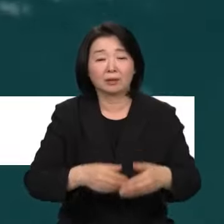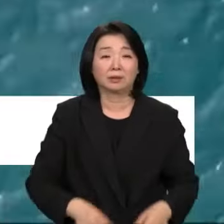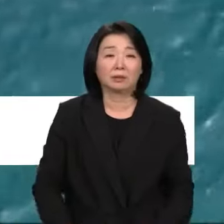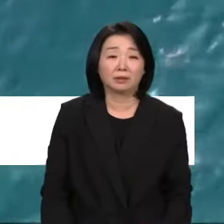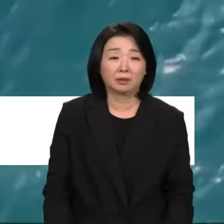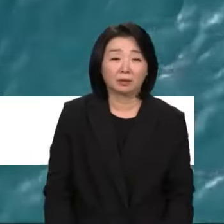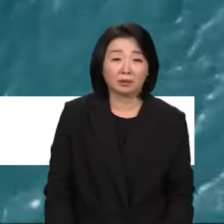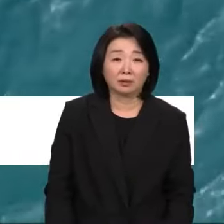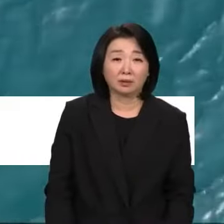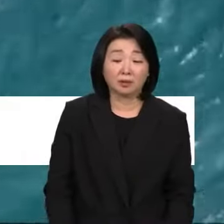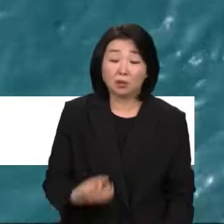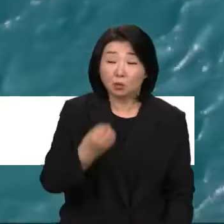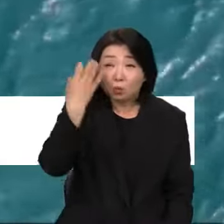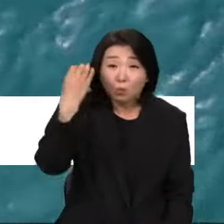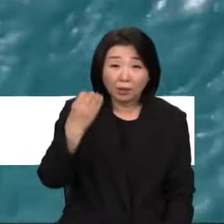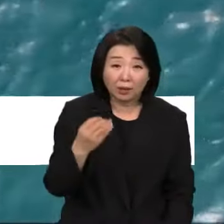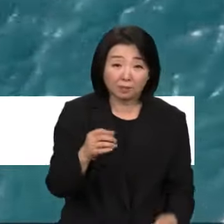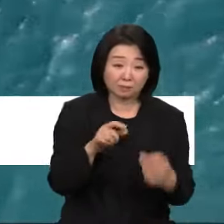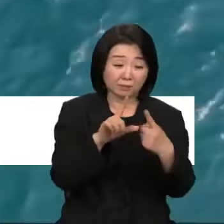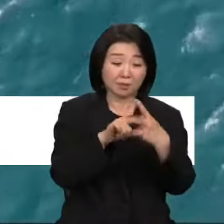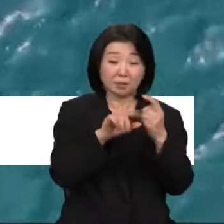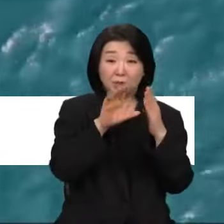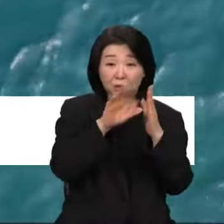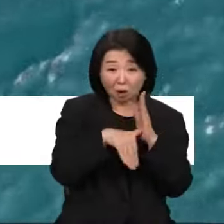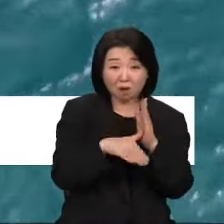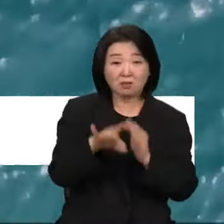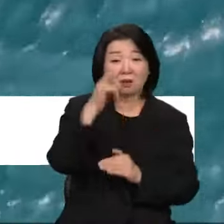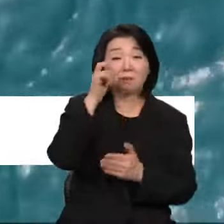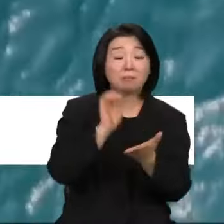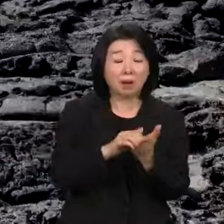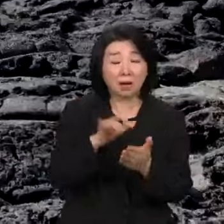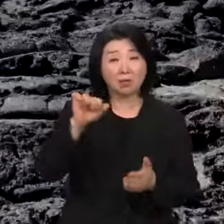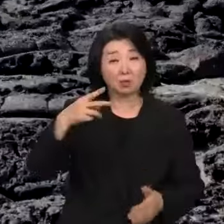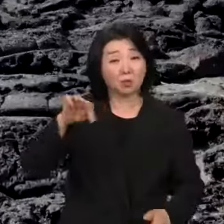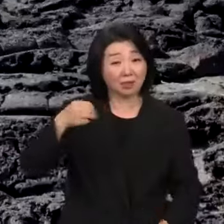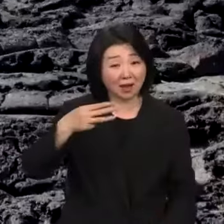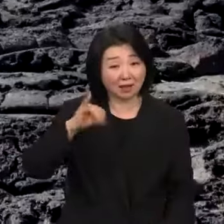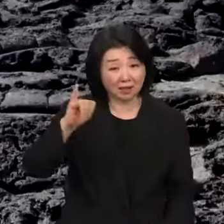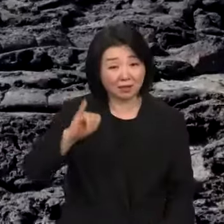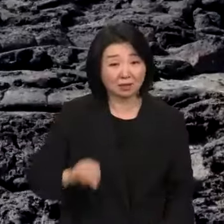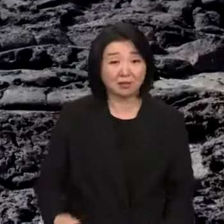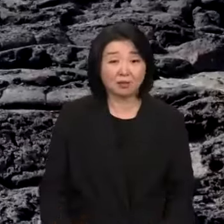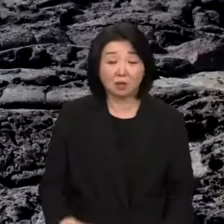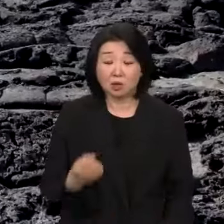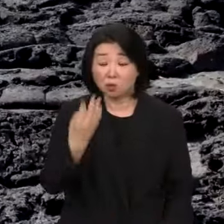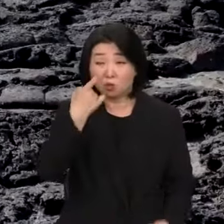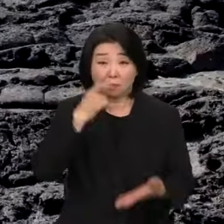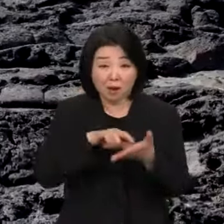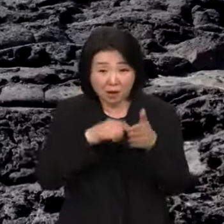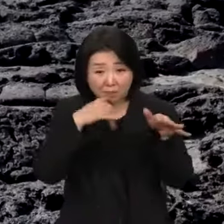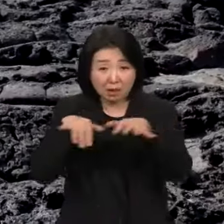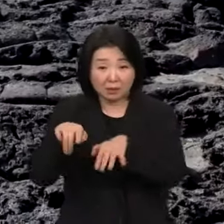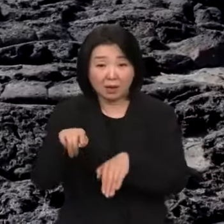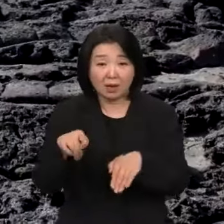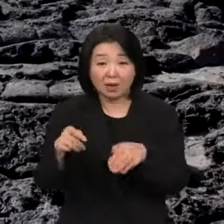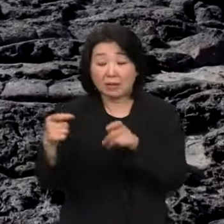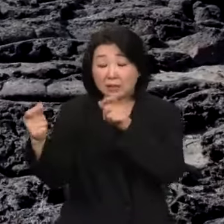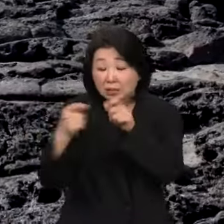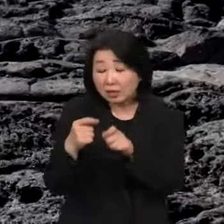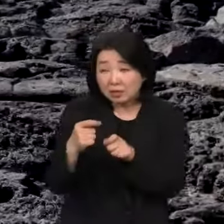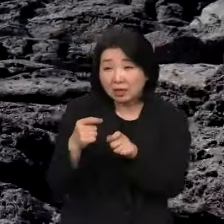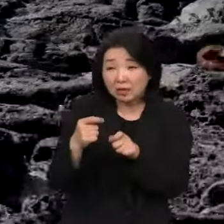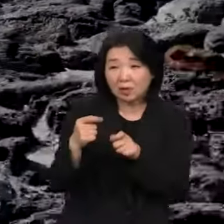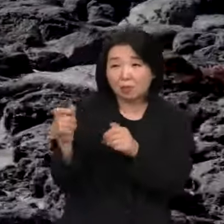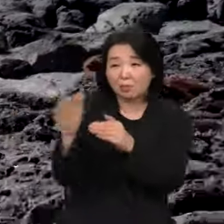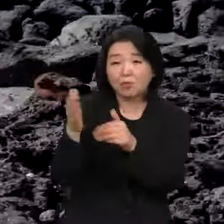남방 큰돌고래 지난해 11월 처음 발견된 종다리 돌고래 종다리 발견된 바닷 갑니다 근처에는 양식장이